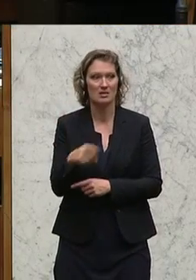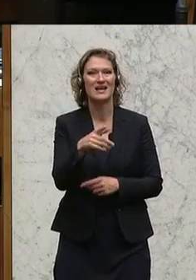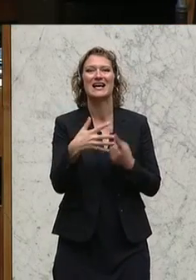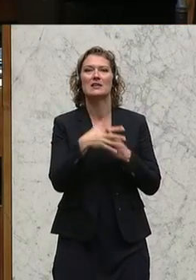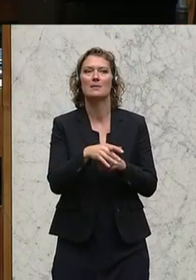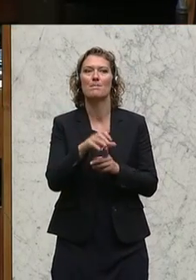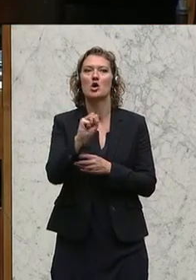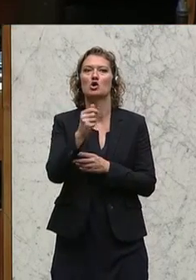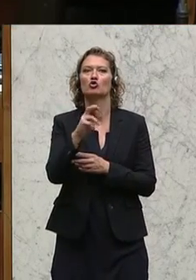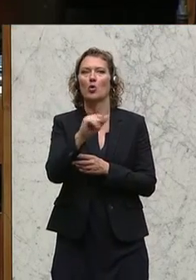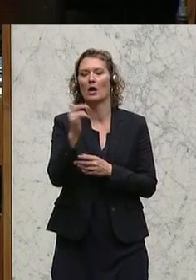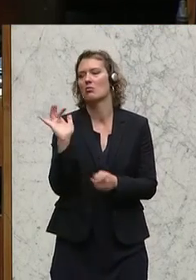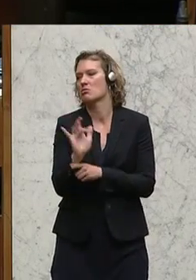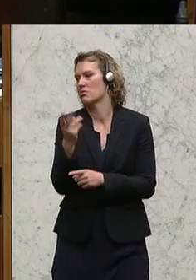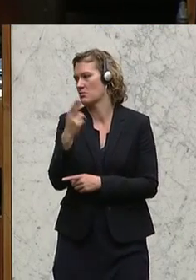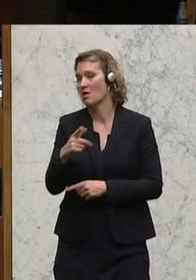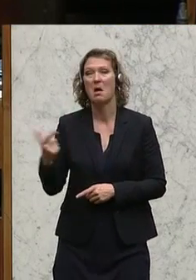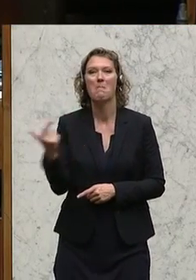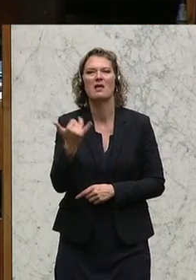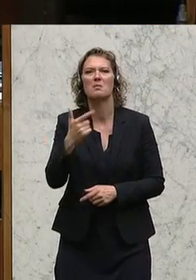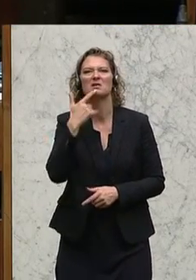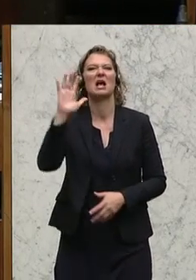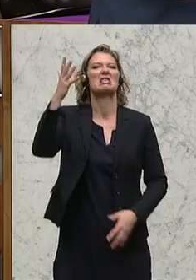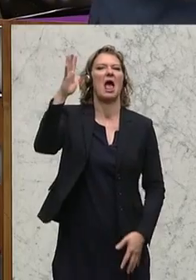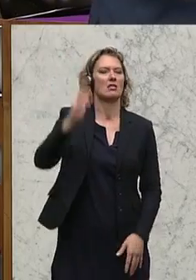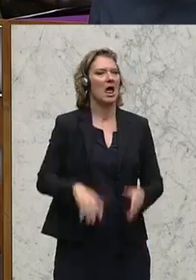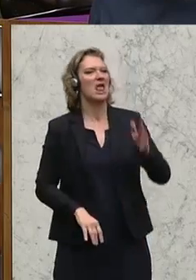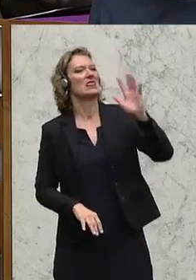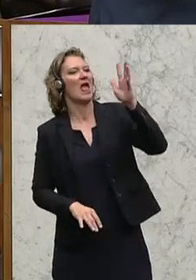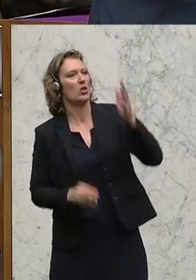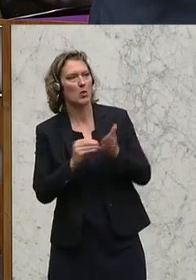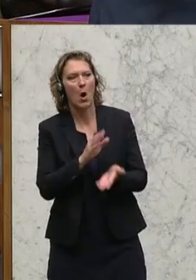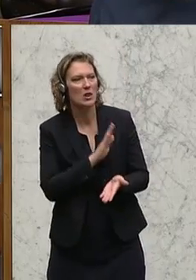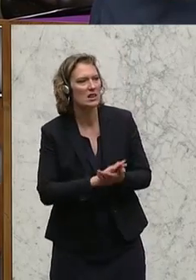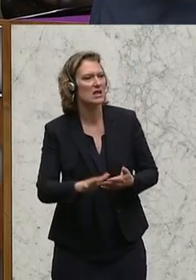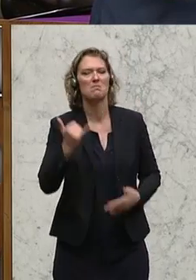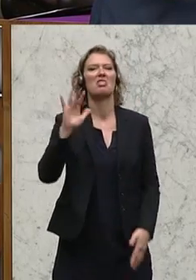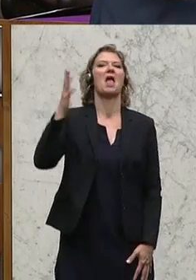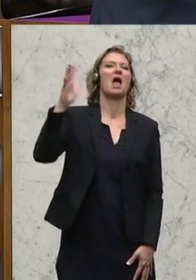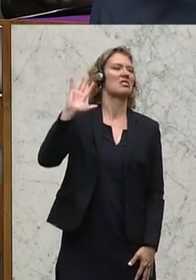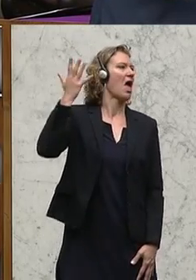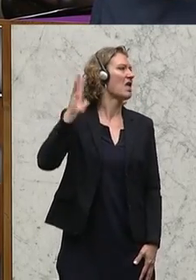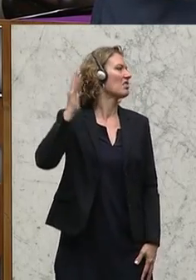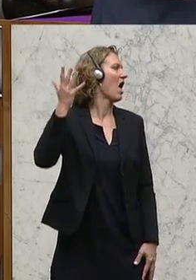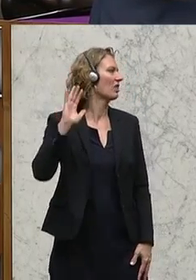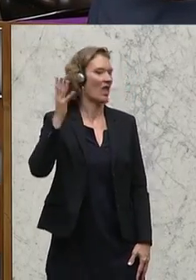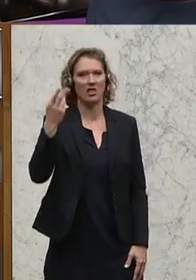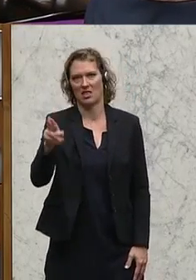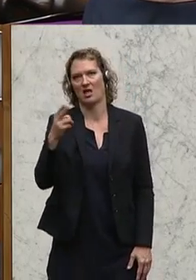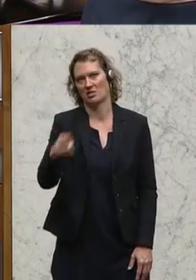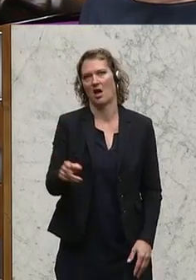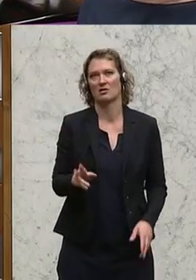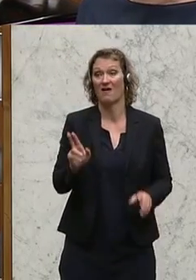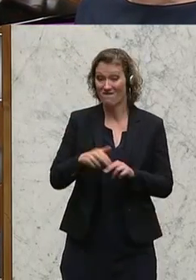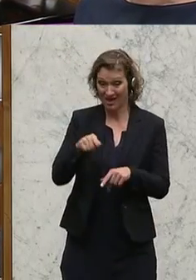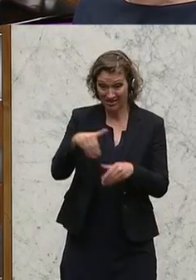das Gleiche. Sie haben noch nie zu irgendwas Ja gesagt. Sie haben noch nie gesagt, in welche Richtung Sie es haben wollen. Sie haben nur immer Nein gesagt.